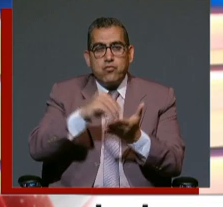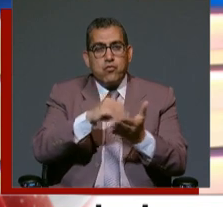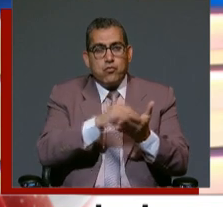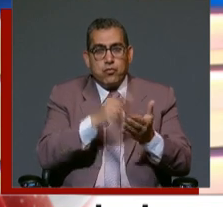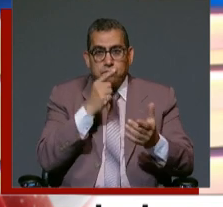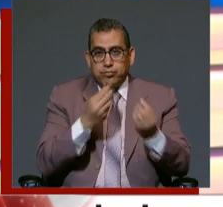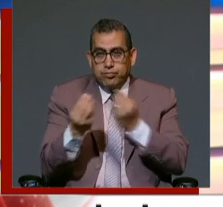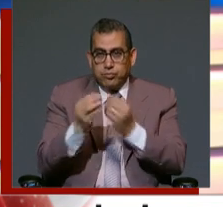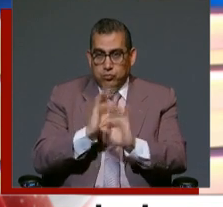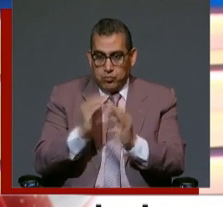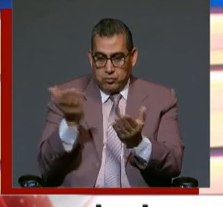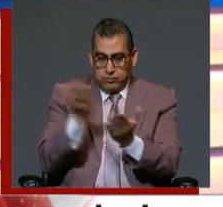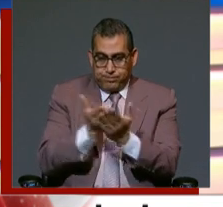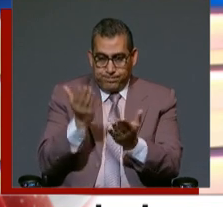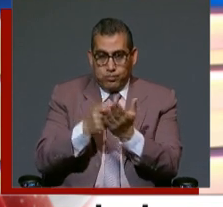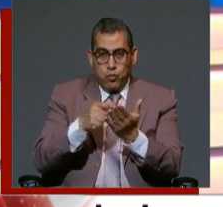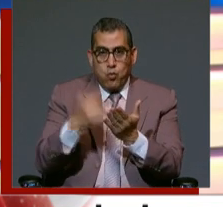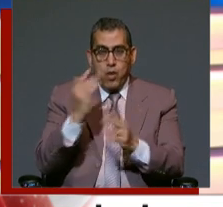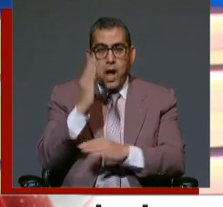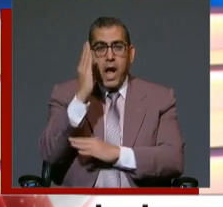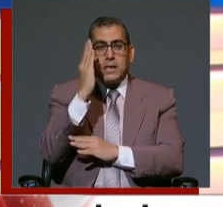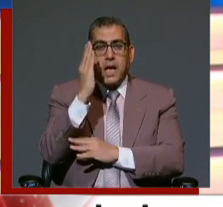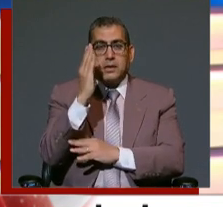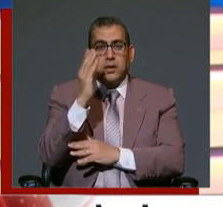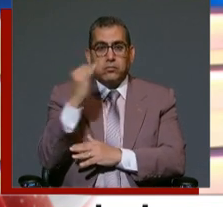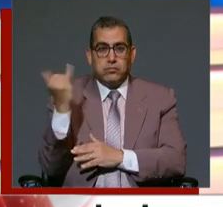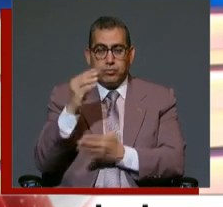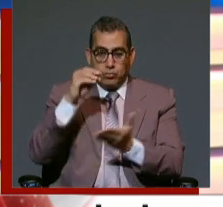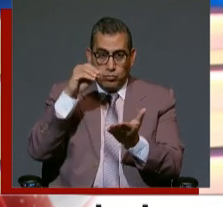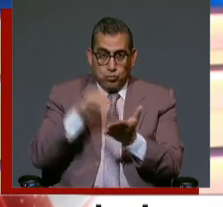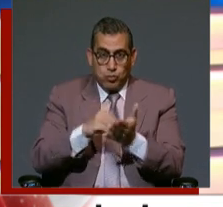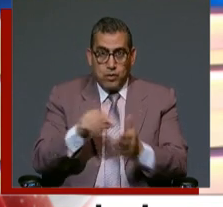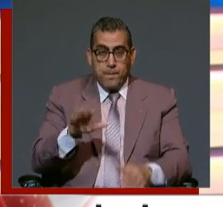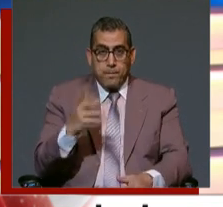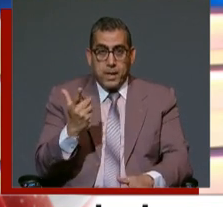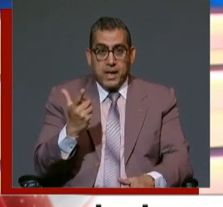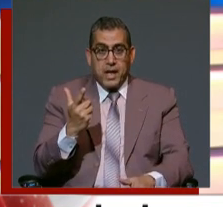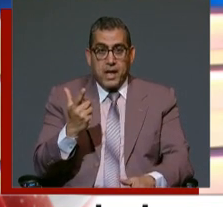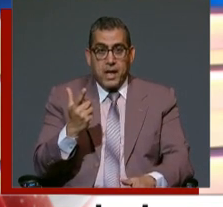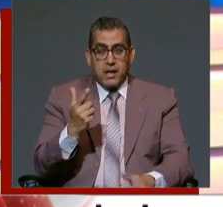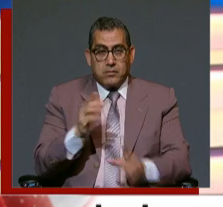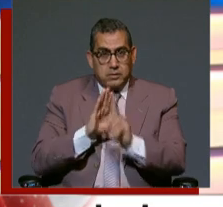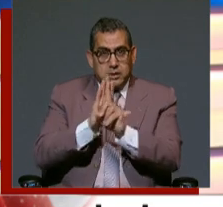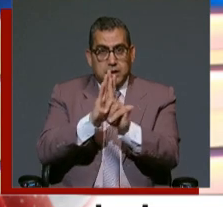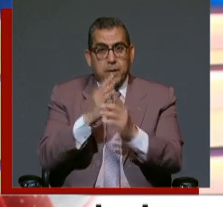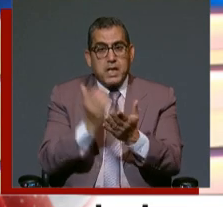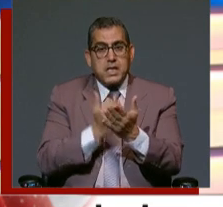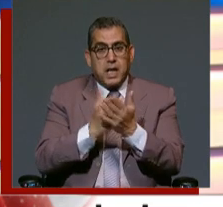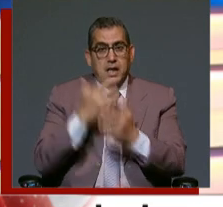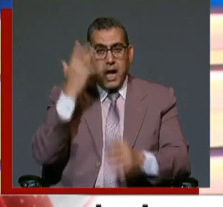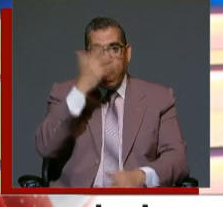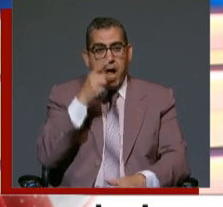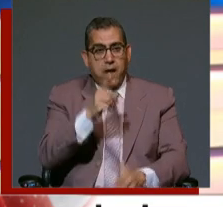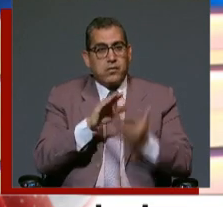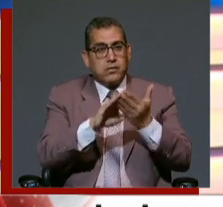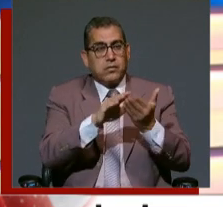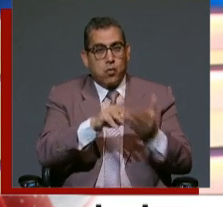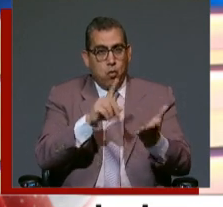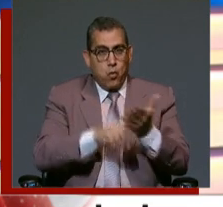الفعالية الأساسية التي بدأت بالفعل عن دعم الاقتصادات الإفريقية وضرورة توفير